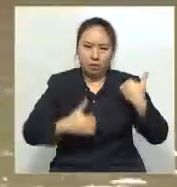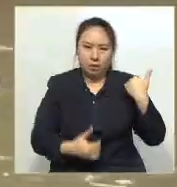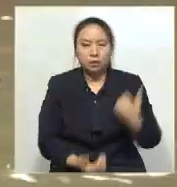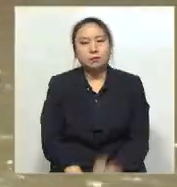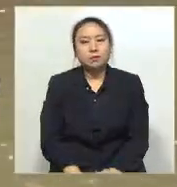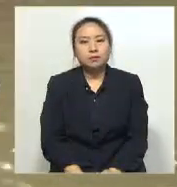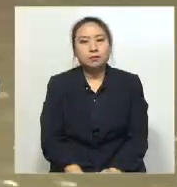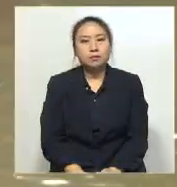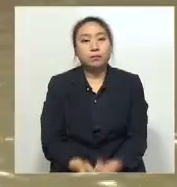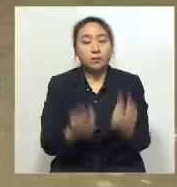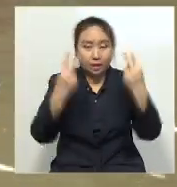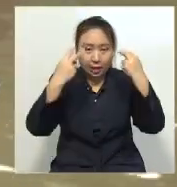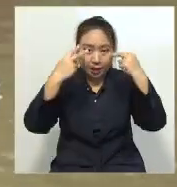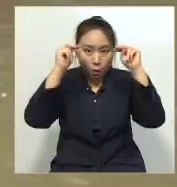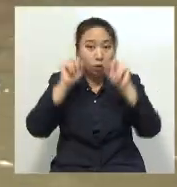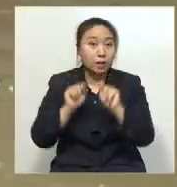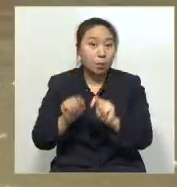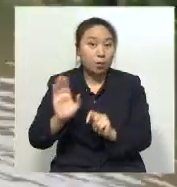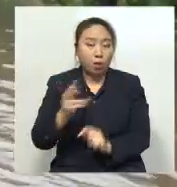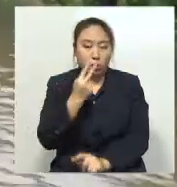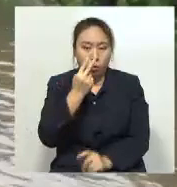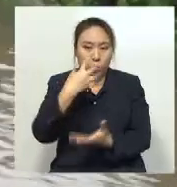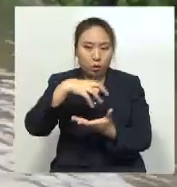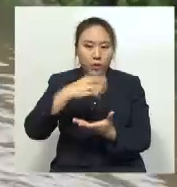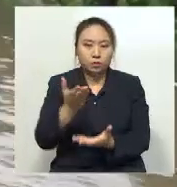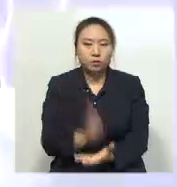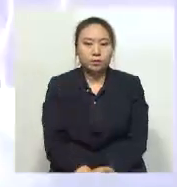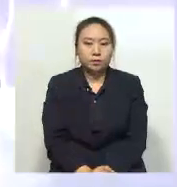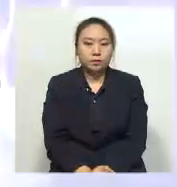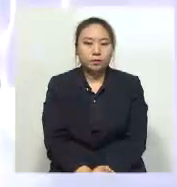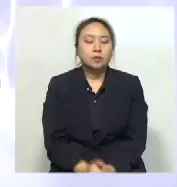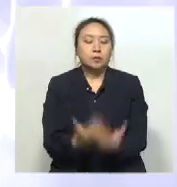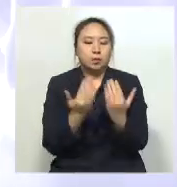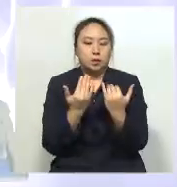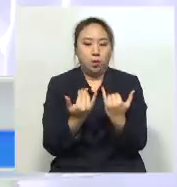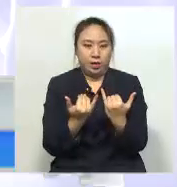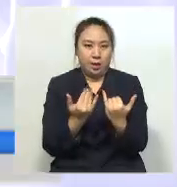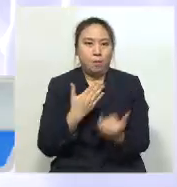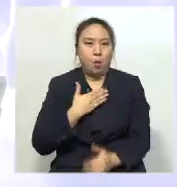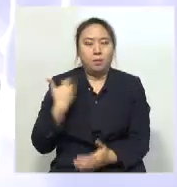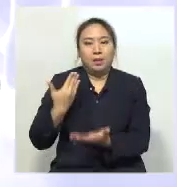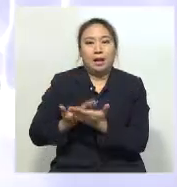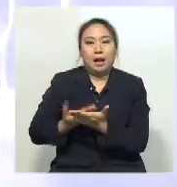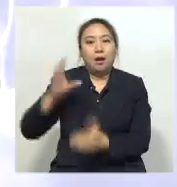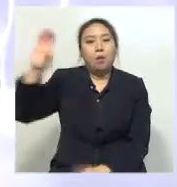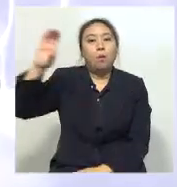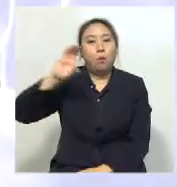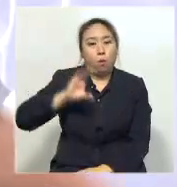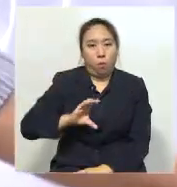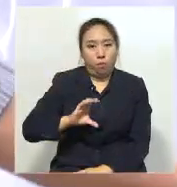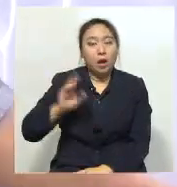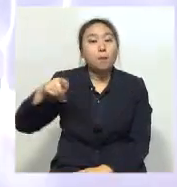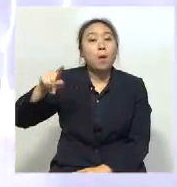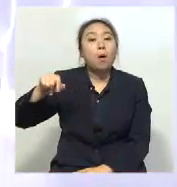เดี๋ยวลองฟังเสียงนายกเทศมนตรีดูค่ะ เบื้องต้นผมได้รับงบประมาณจากปภ.จังหวัด